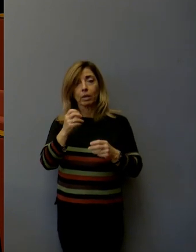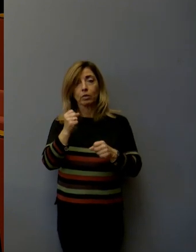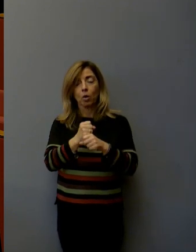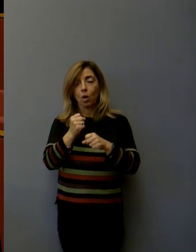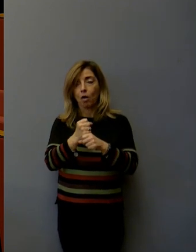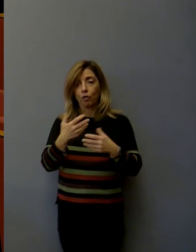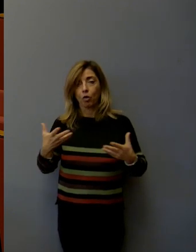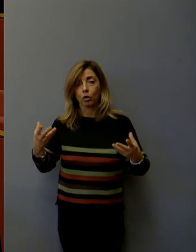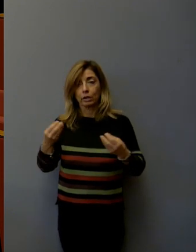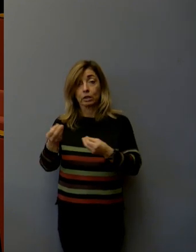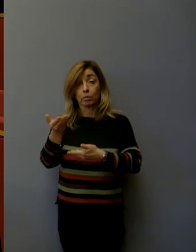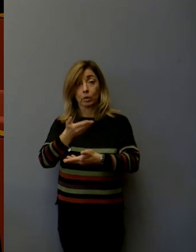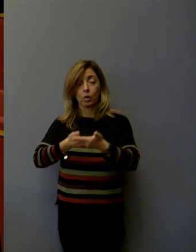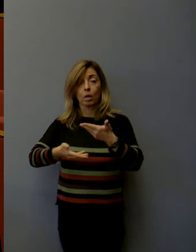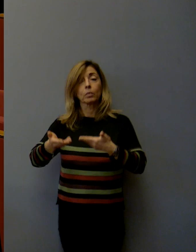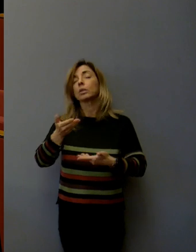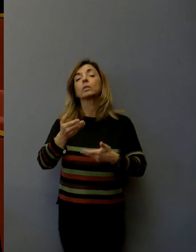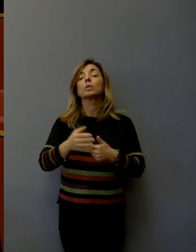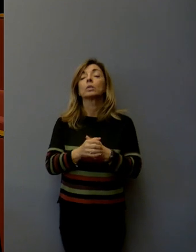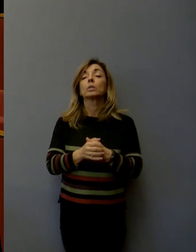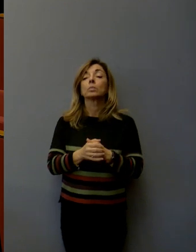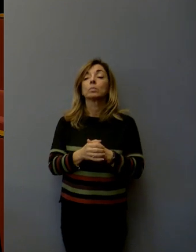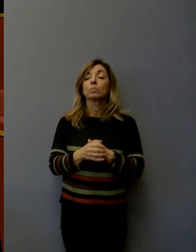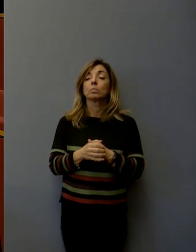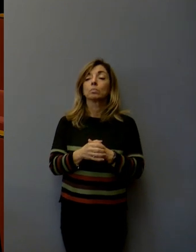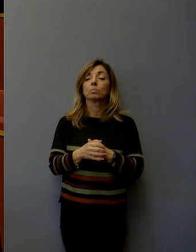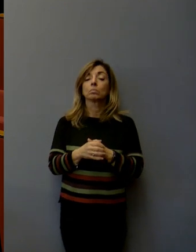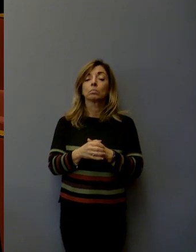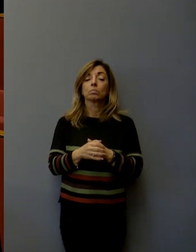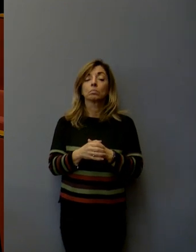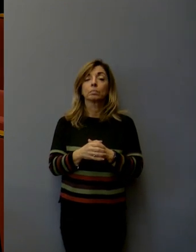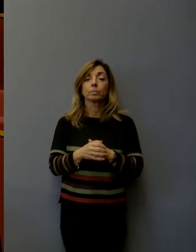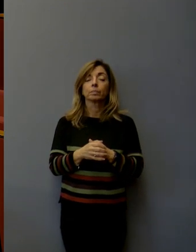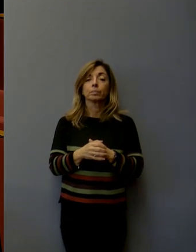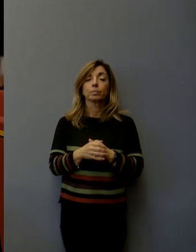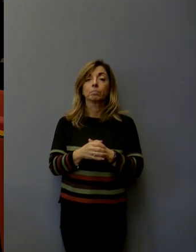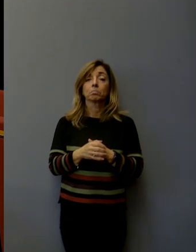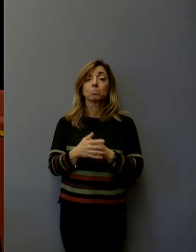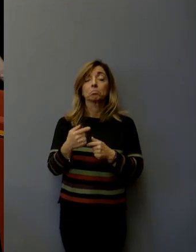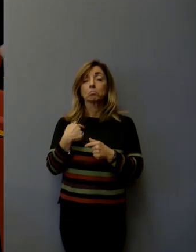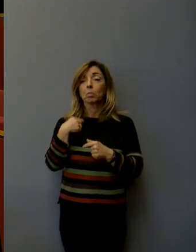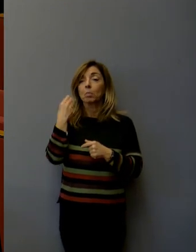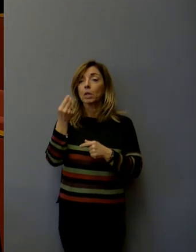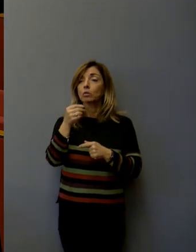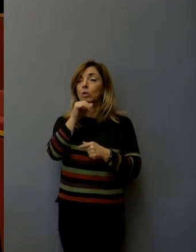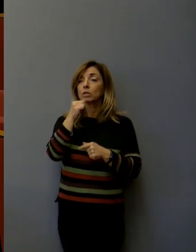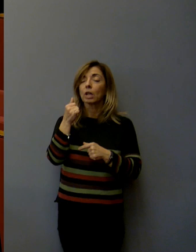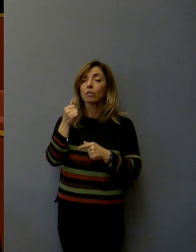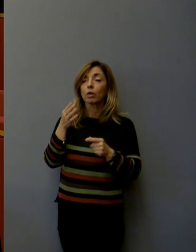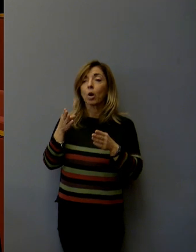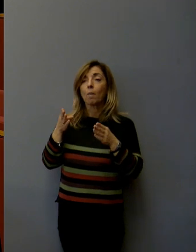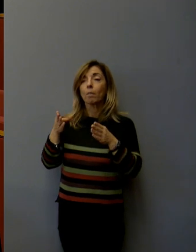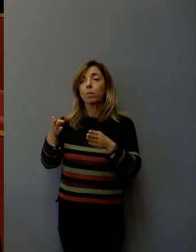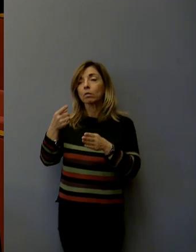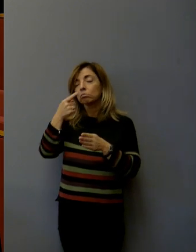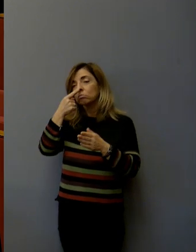e di collaborazione quindi non sono di quell'idea di creare percorsi ad hoc che spesso